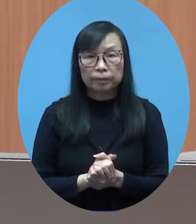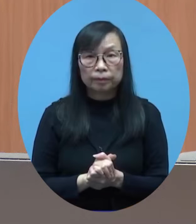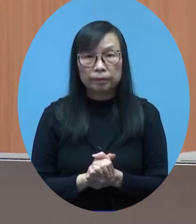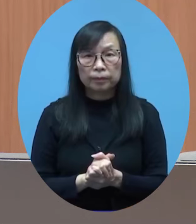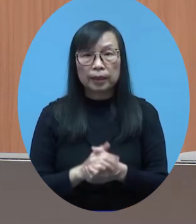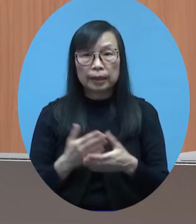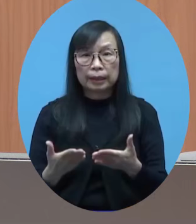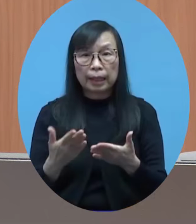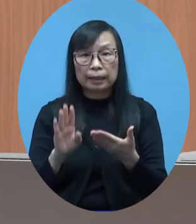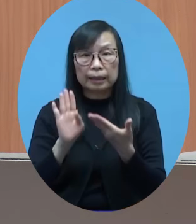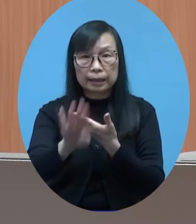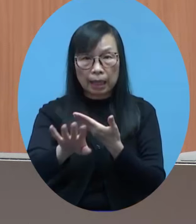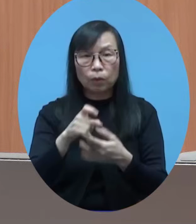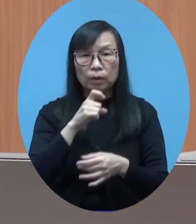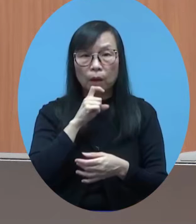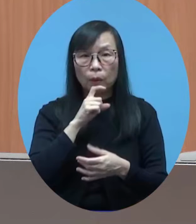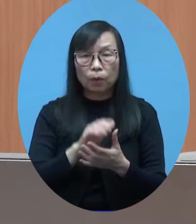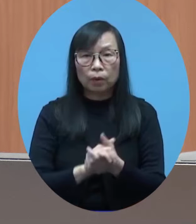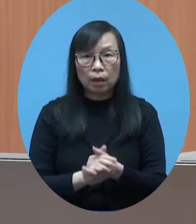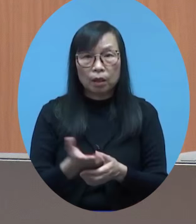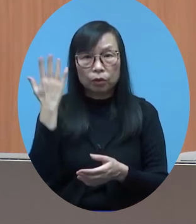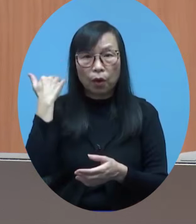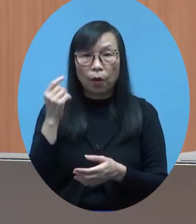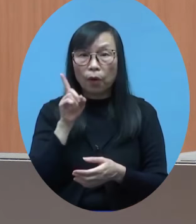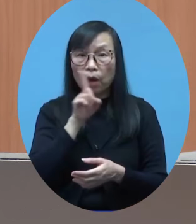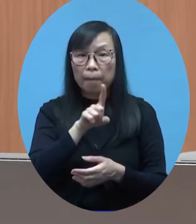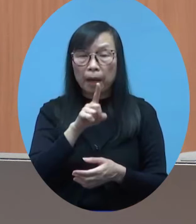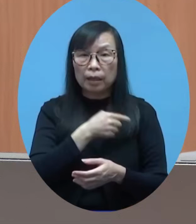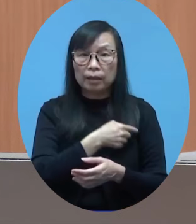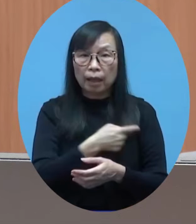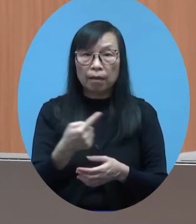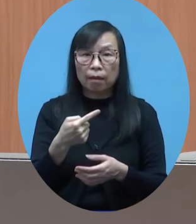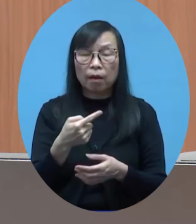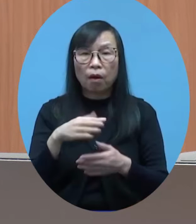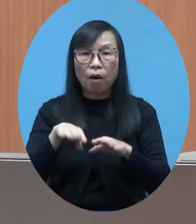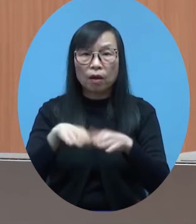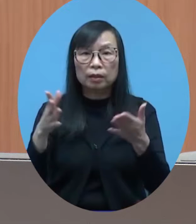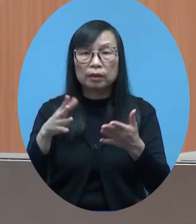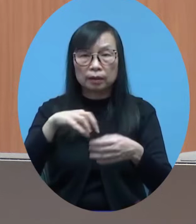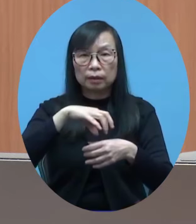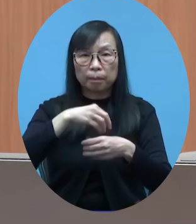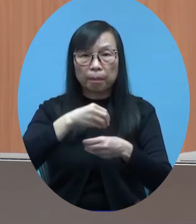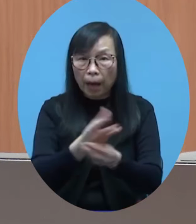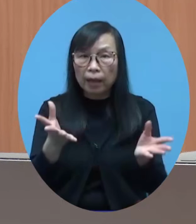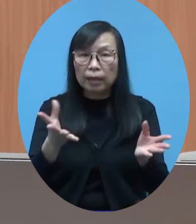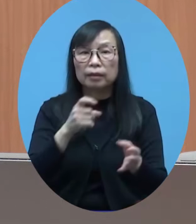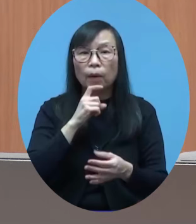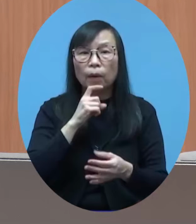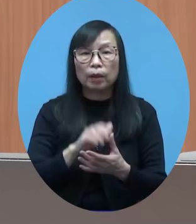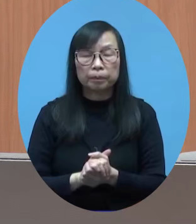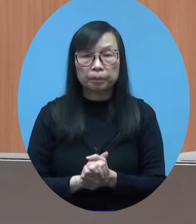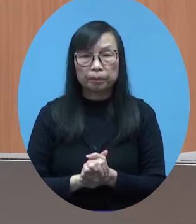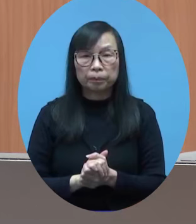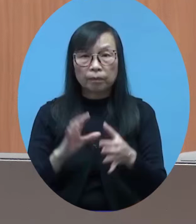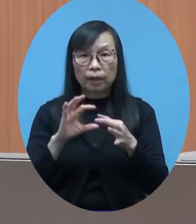現在之後那些是有的，因為上個禮拜一開始我們派的那些就已經有了。 你關